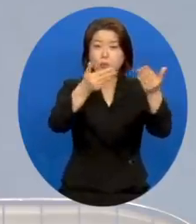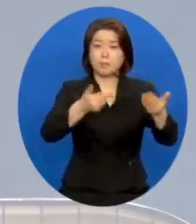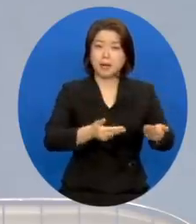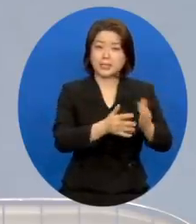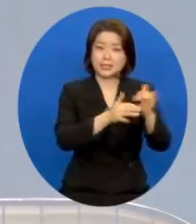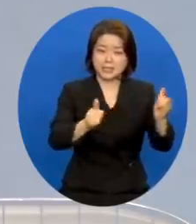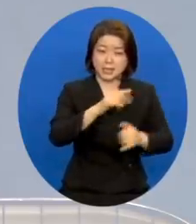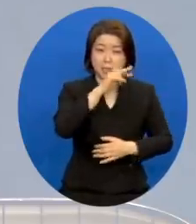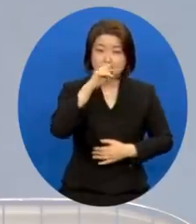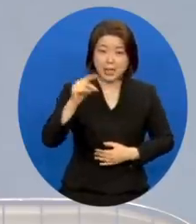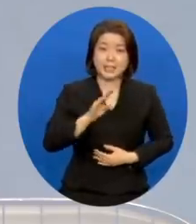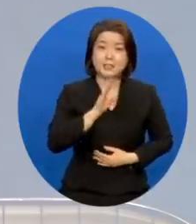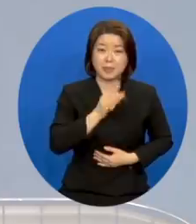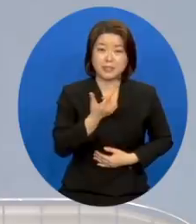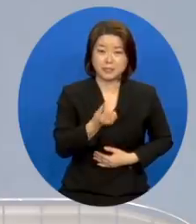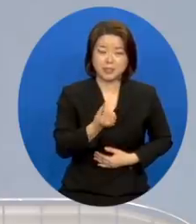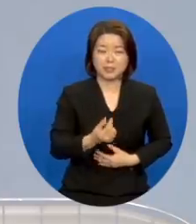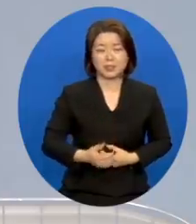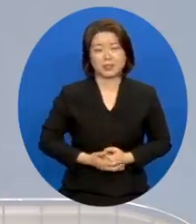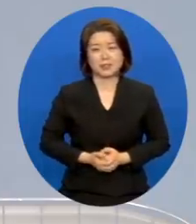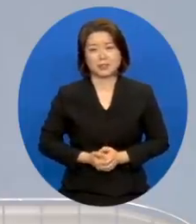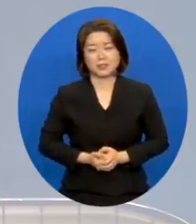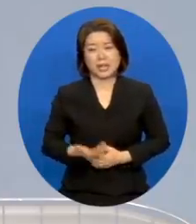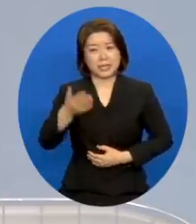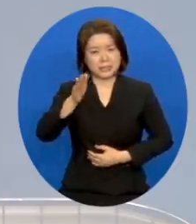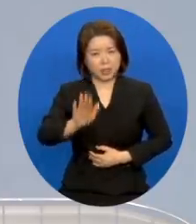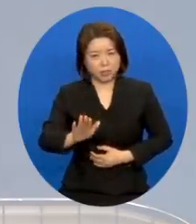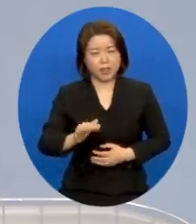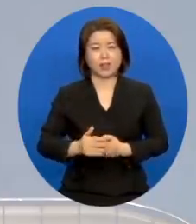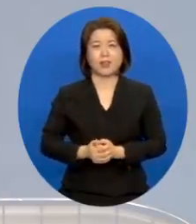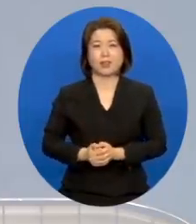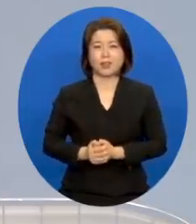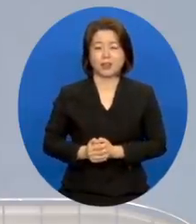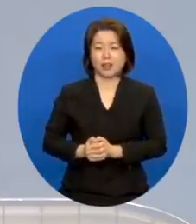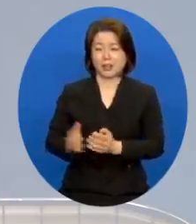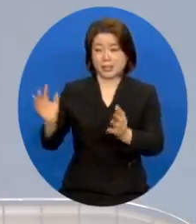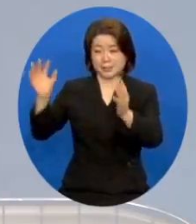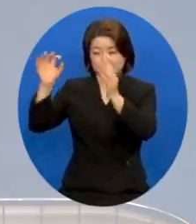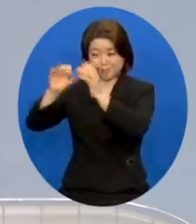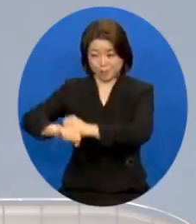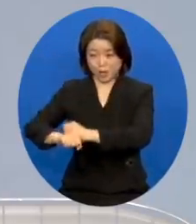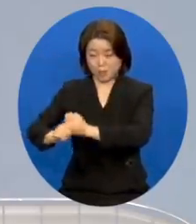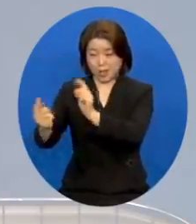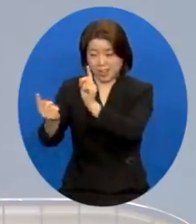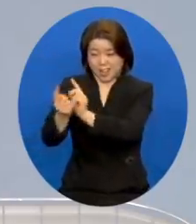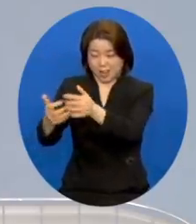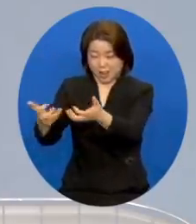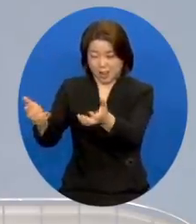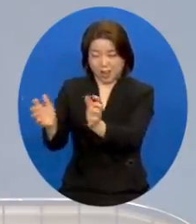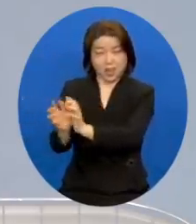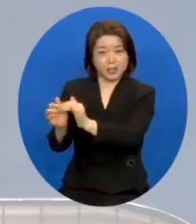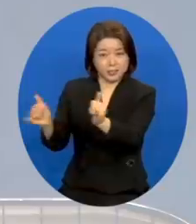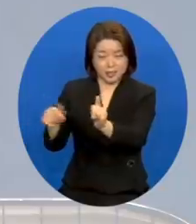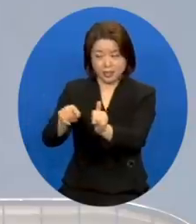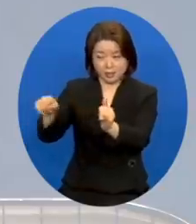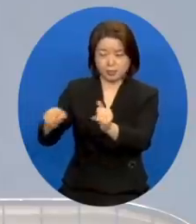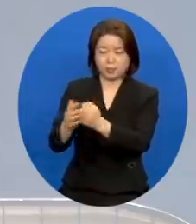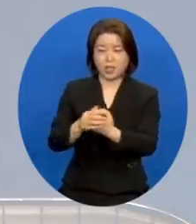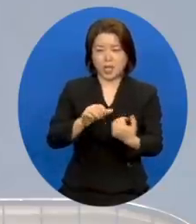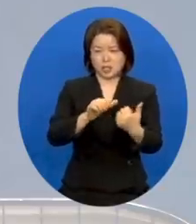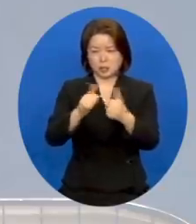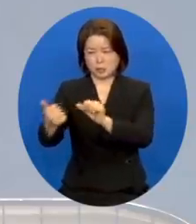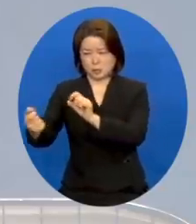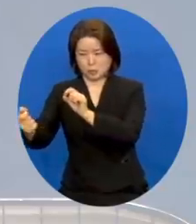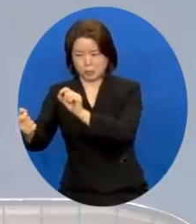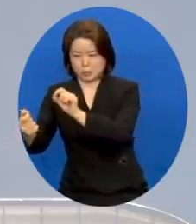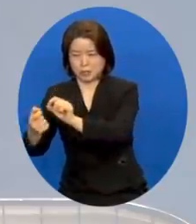향기 에요 그러나 멸망 당하는 사람들에게는 죽음에 이르게 하는